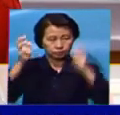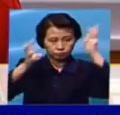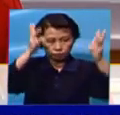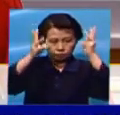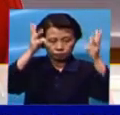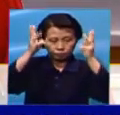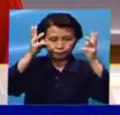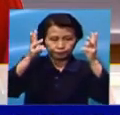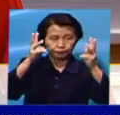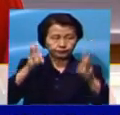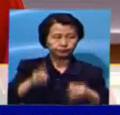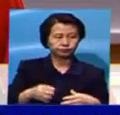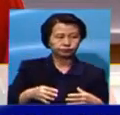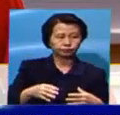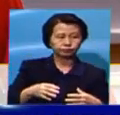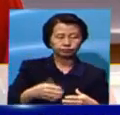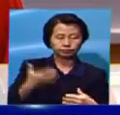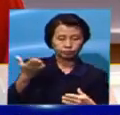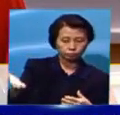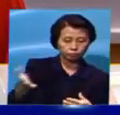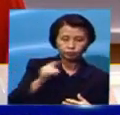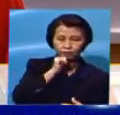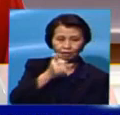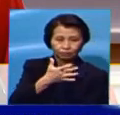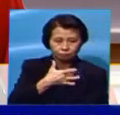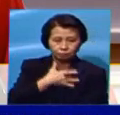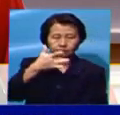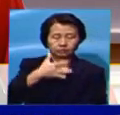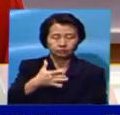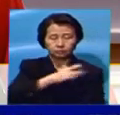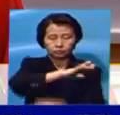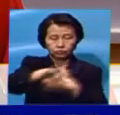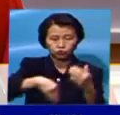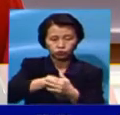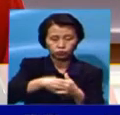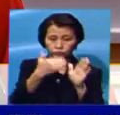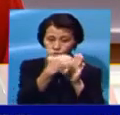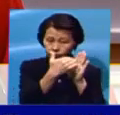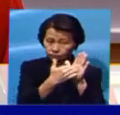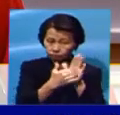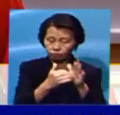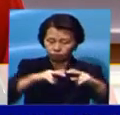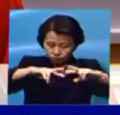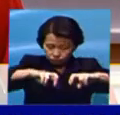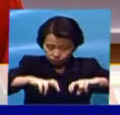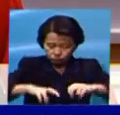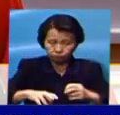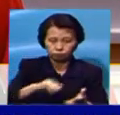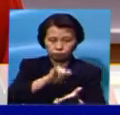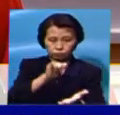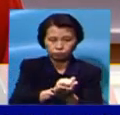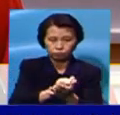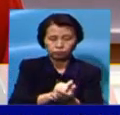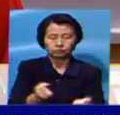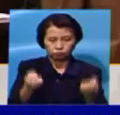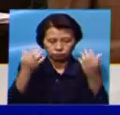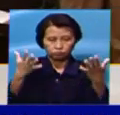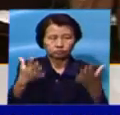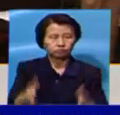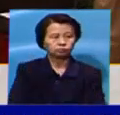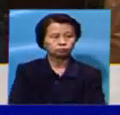mereka tidak peka kepada semua perkara yang disiasat itu so kita gunakan banyak-banyak